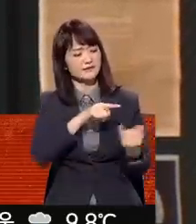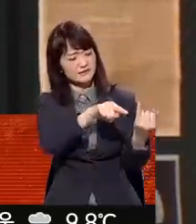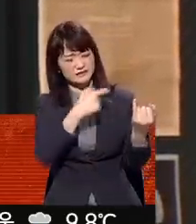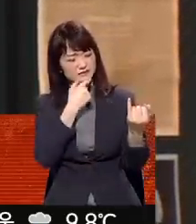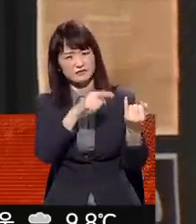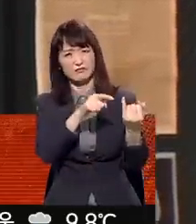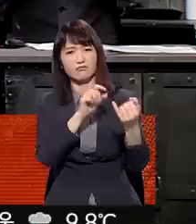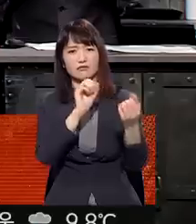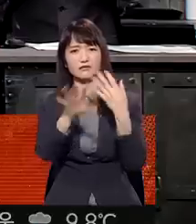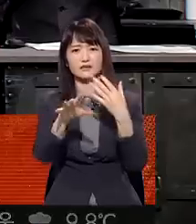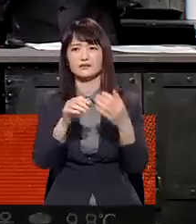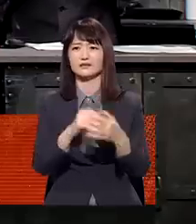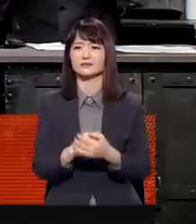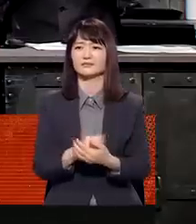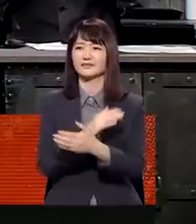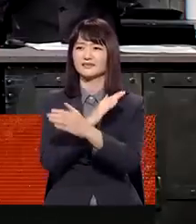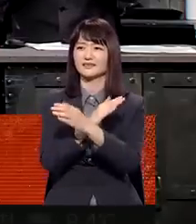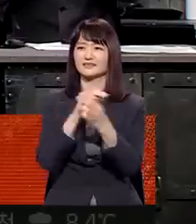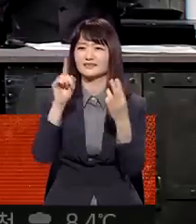X.